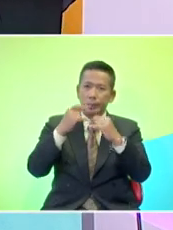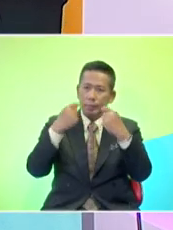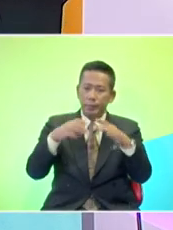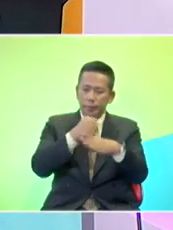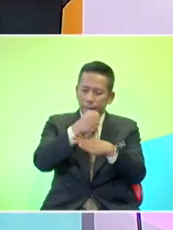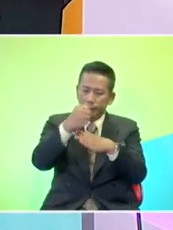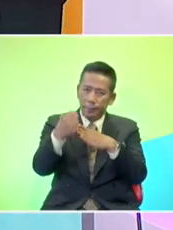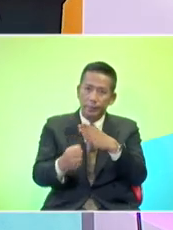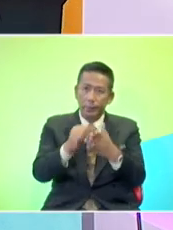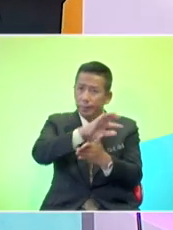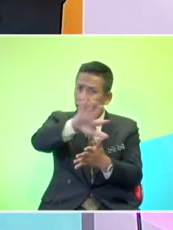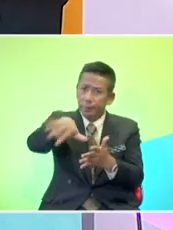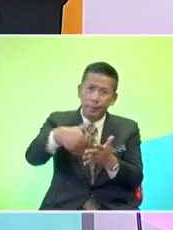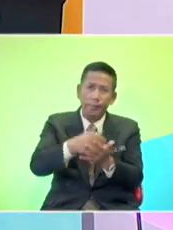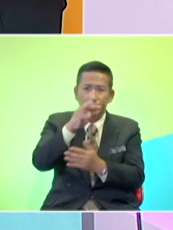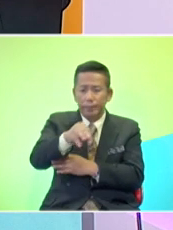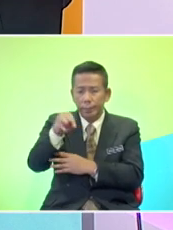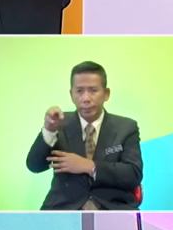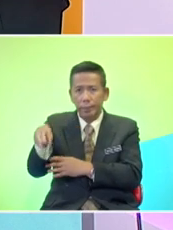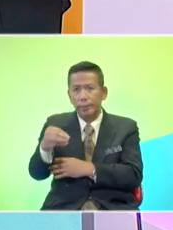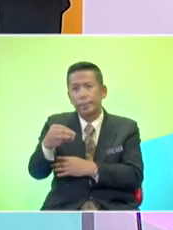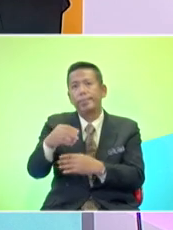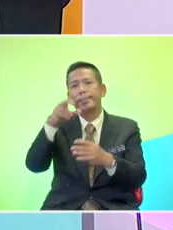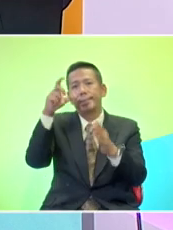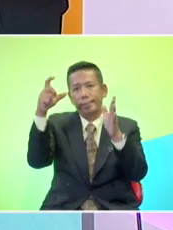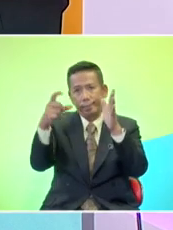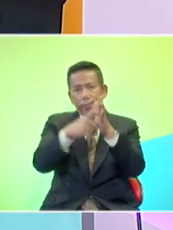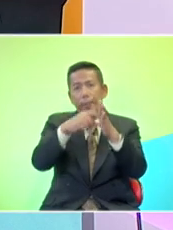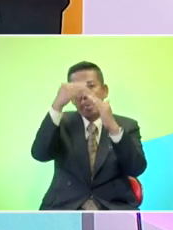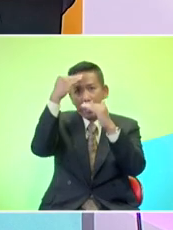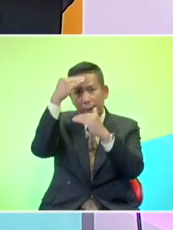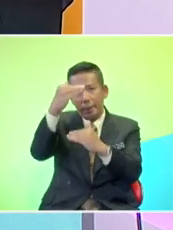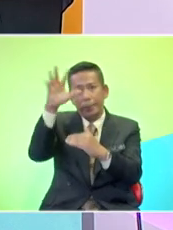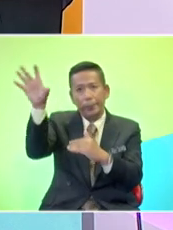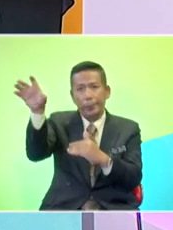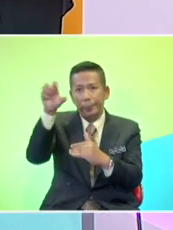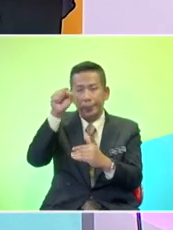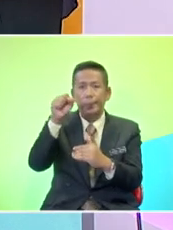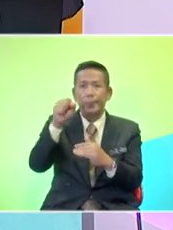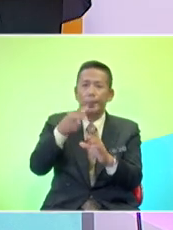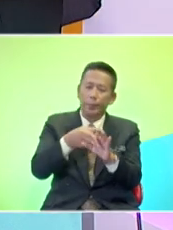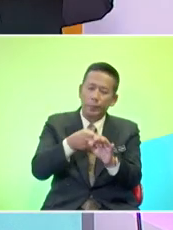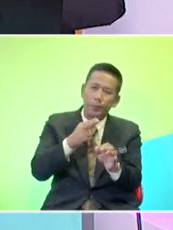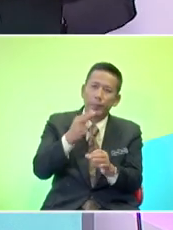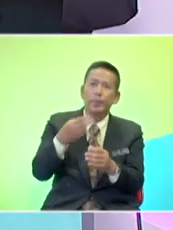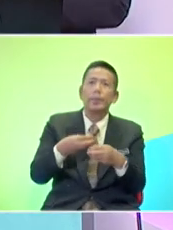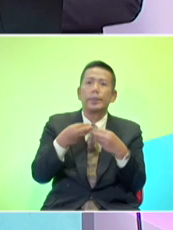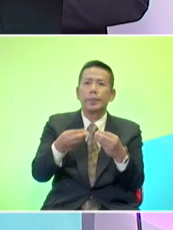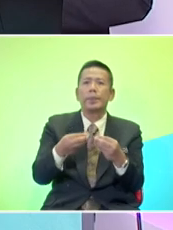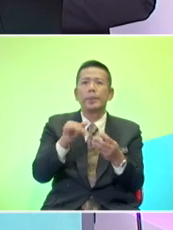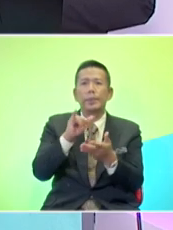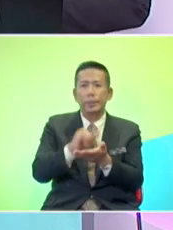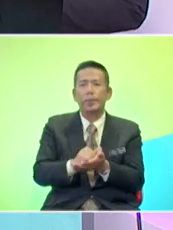kandungan murid akan dibagi tahap penguasaan kepada setiap karya yang mereka begitulah